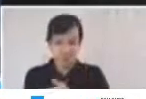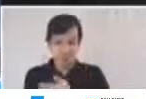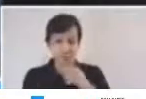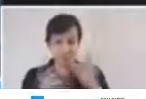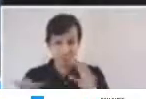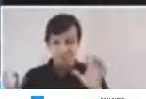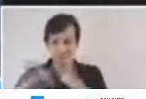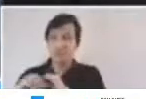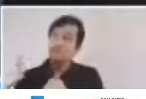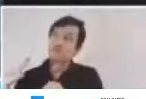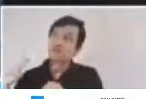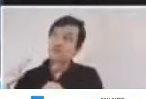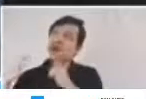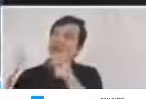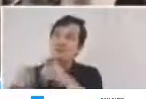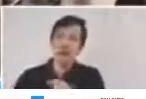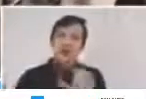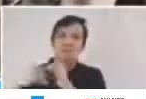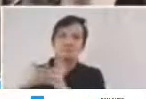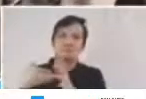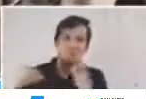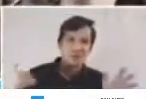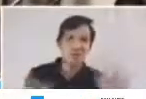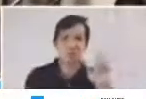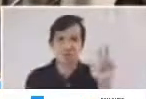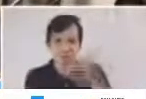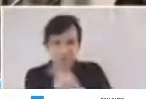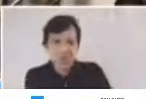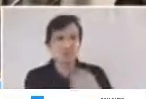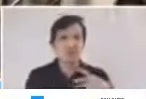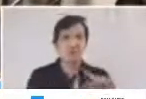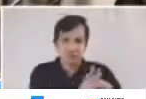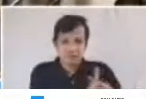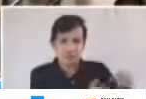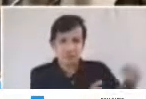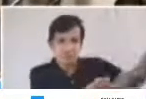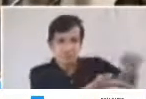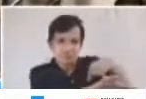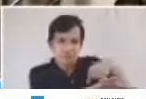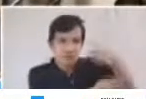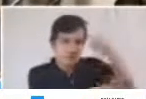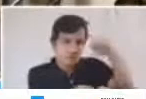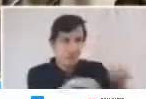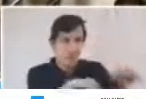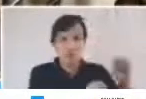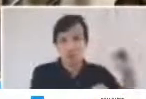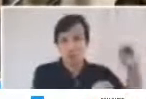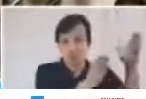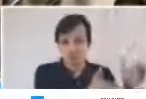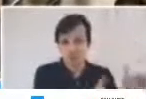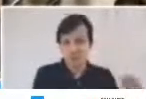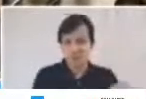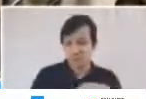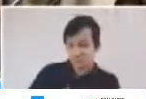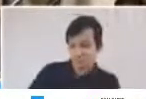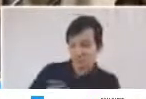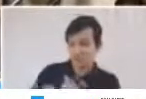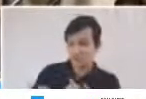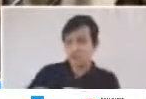We will see po kasi before COVID, hindi siya basic or prime commodity. So, hindi po talaga natin